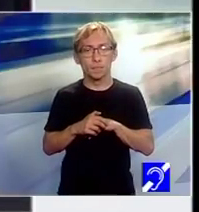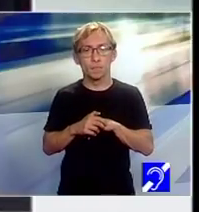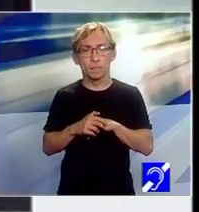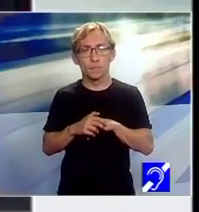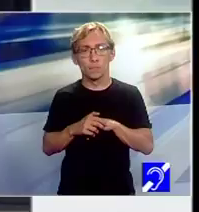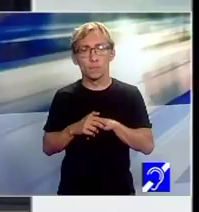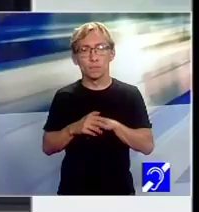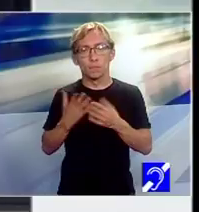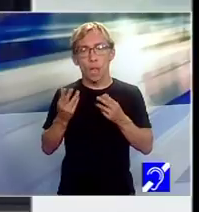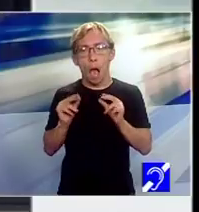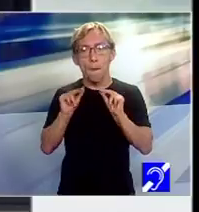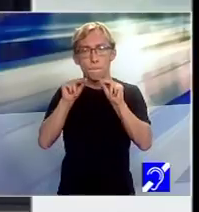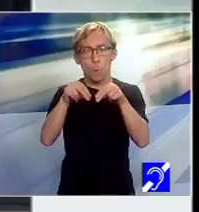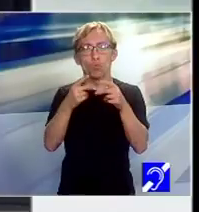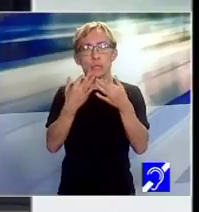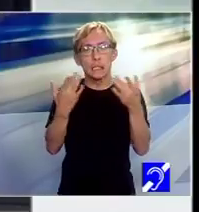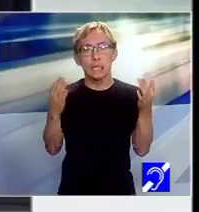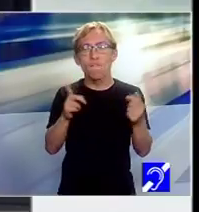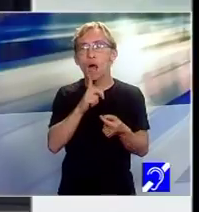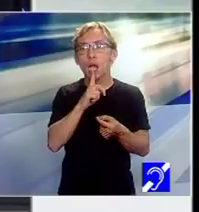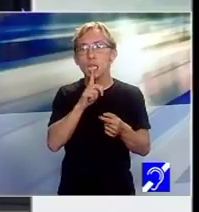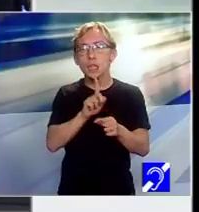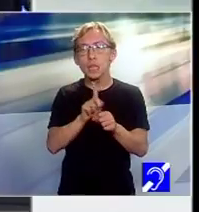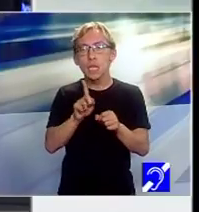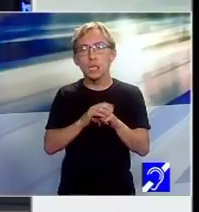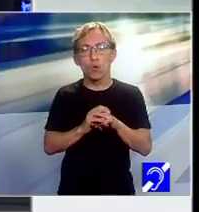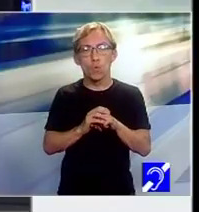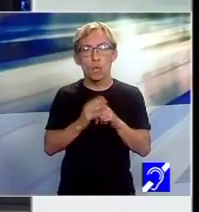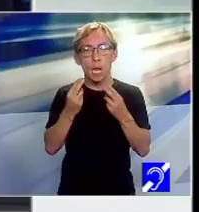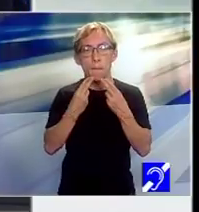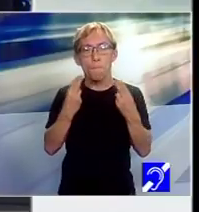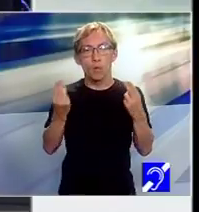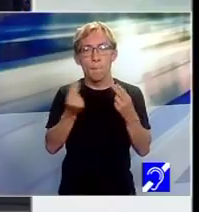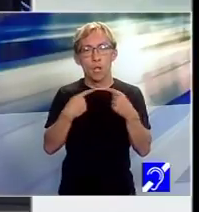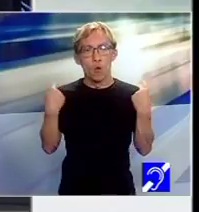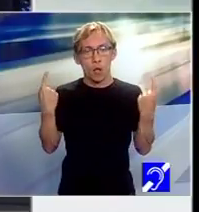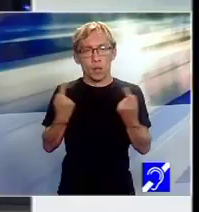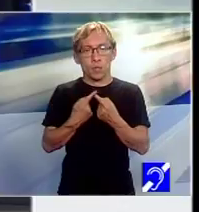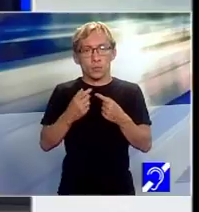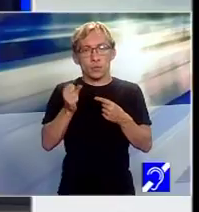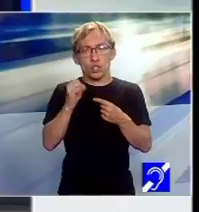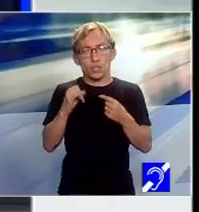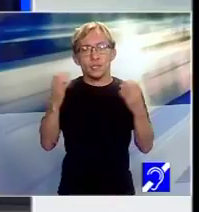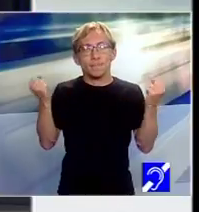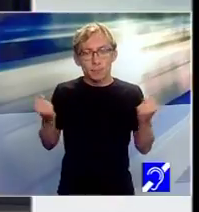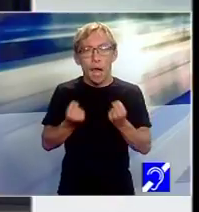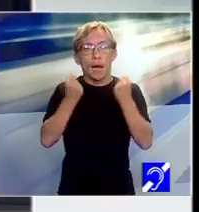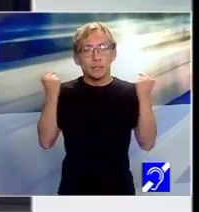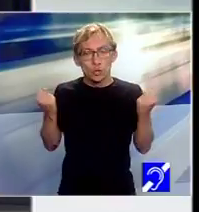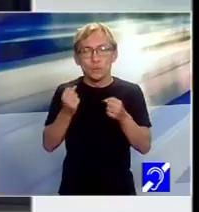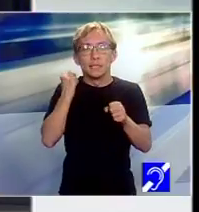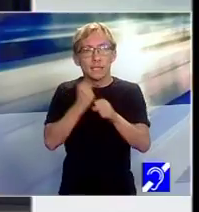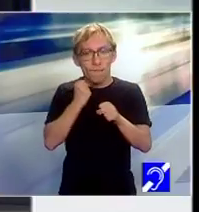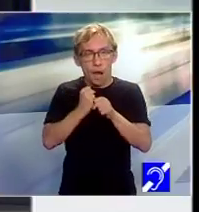câteva titluri mai mult decât importante pentru noi și niște acțiuni pe care le doresc să se facă cu orice